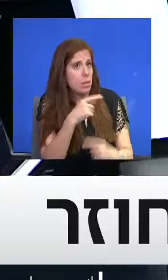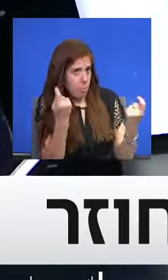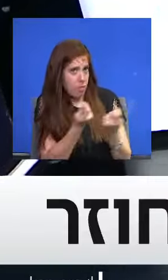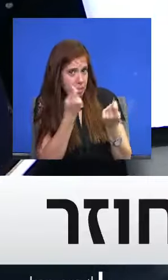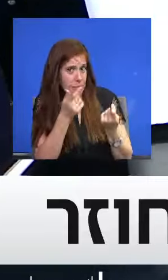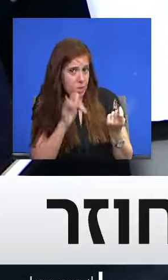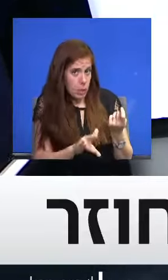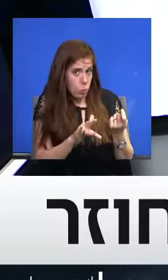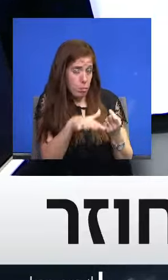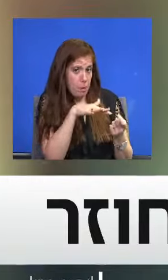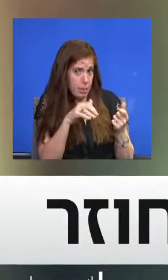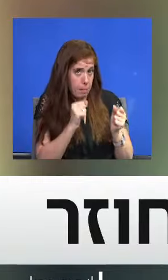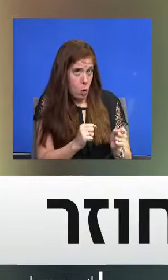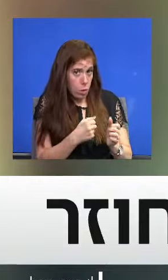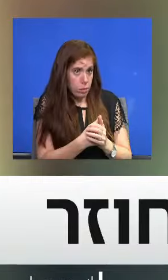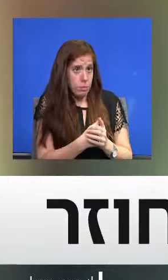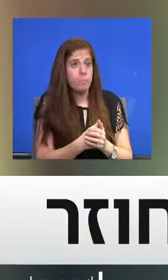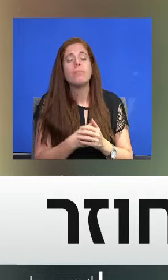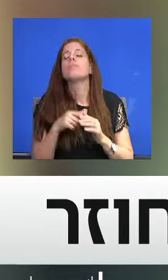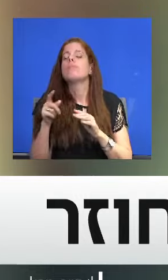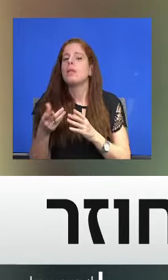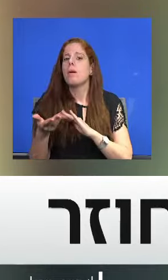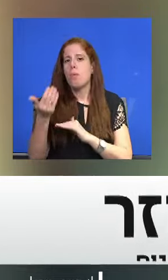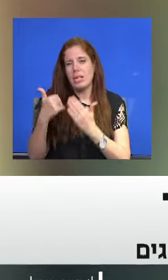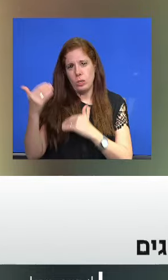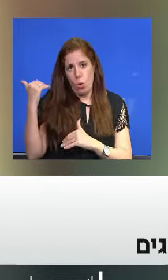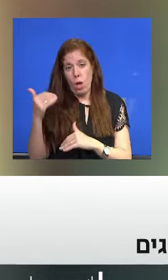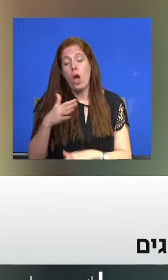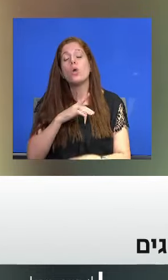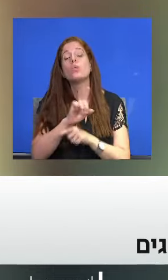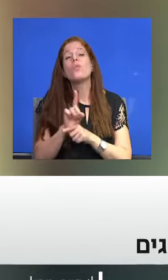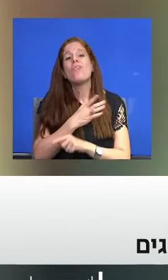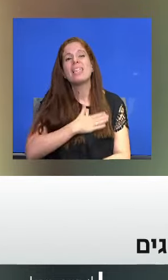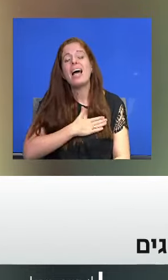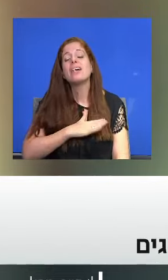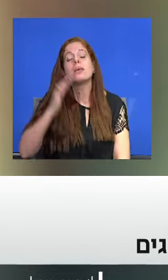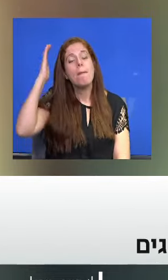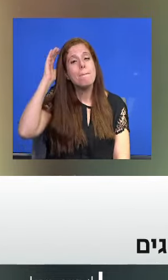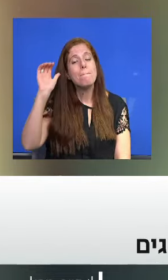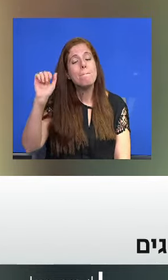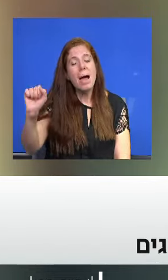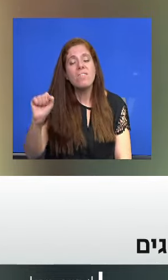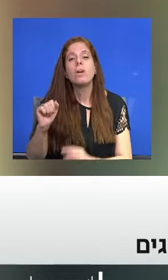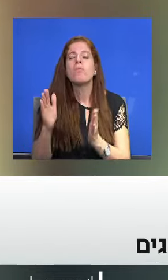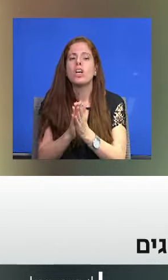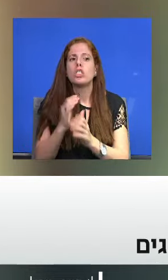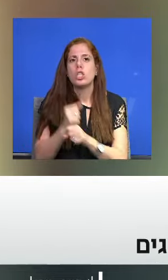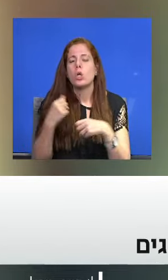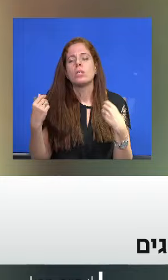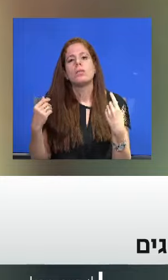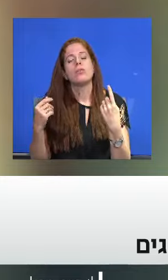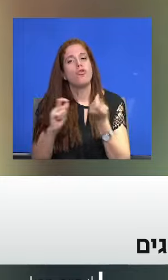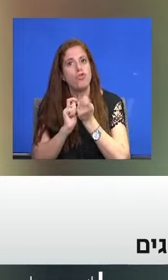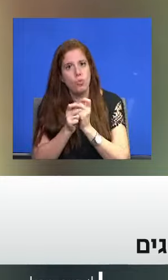ההתנגדות במערכת הביטחון. אקח אותך צעד אחורה, מיכל, תקופת החגים, השר בן גביר מבקש לעשות שינויים מרחיקי לכת בעניין האסירים, בין היתר